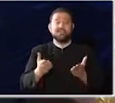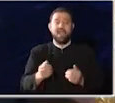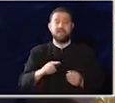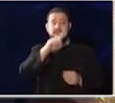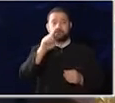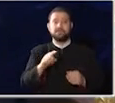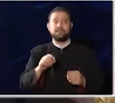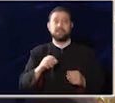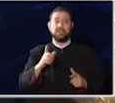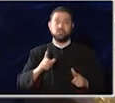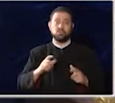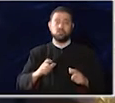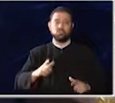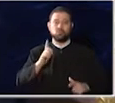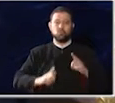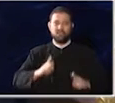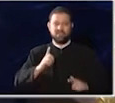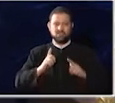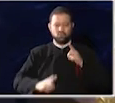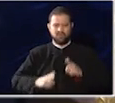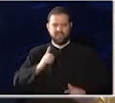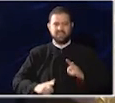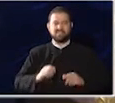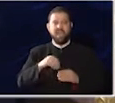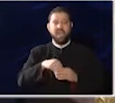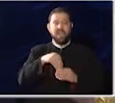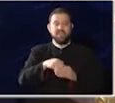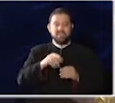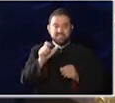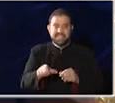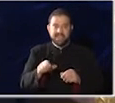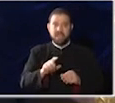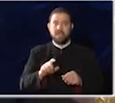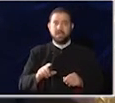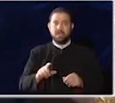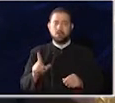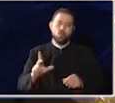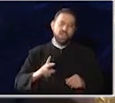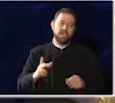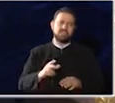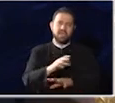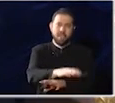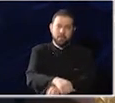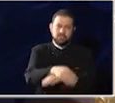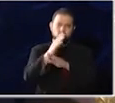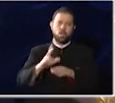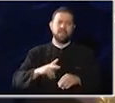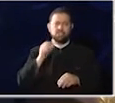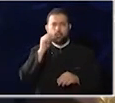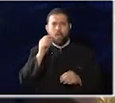Suferința în sine nu este mântuitoare. Sunt atâtea persoane care suferă